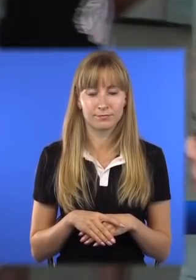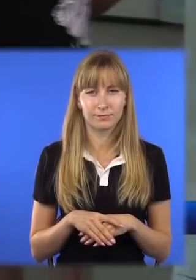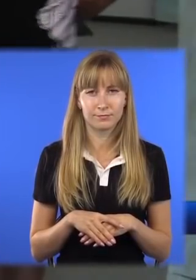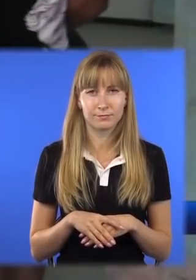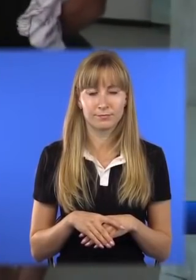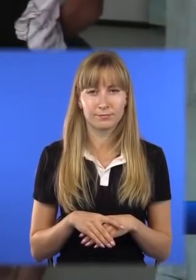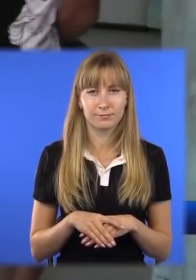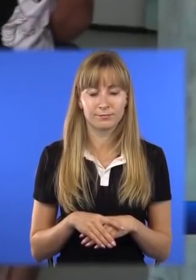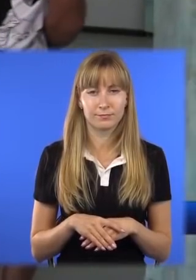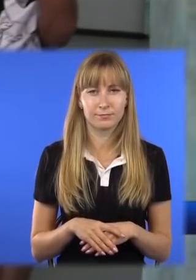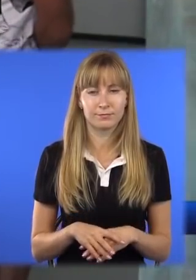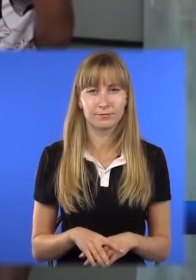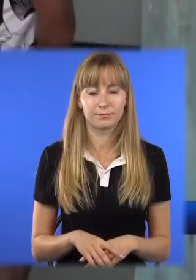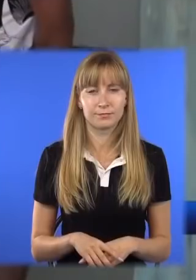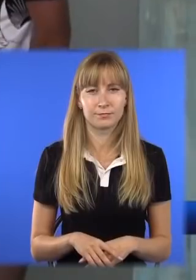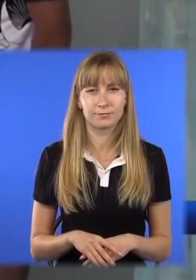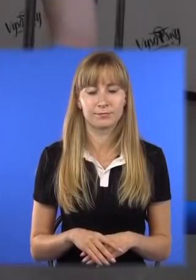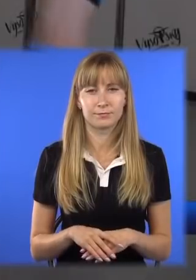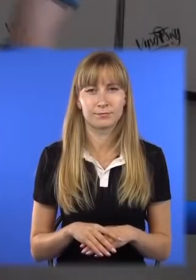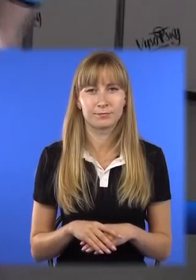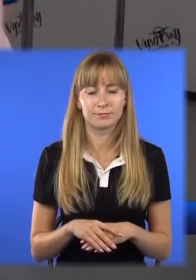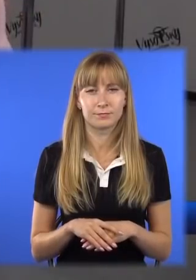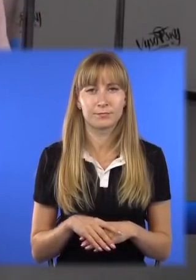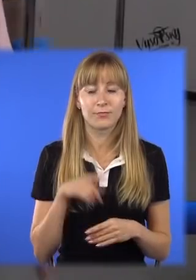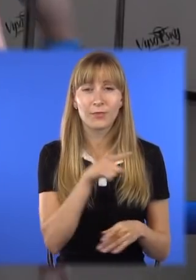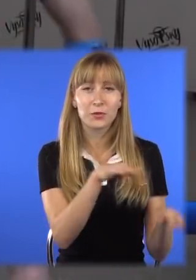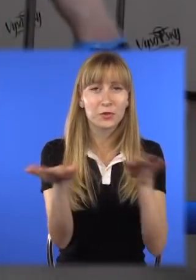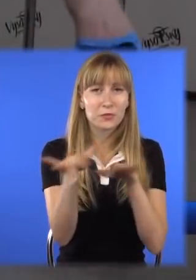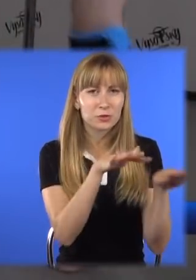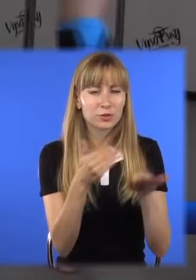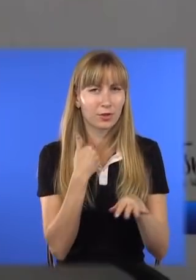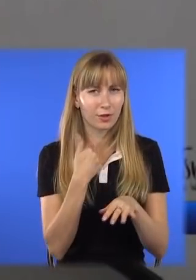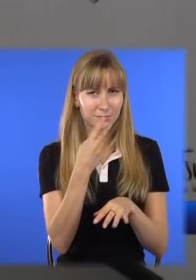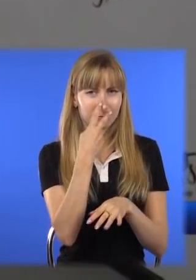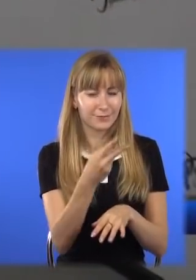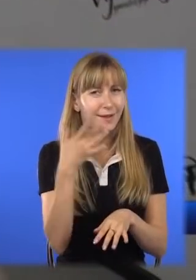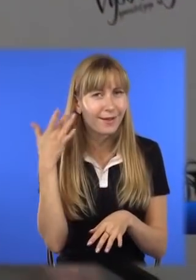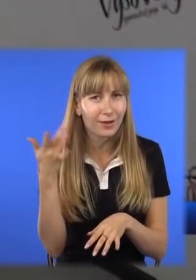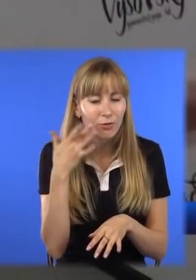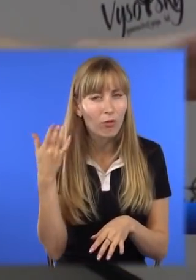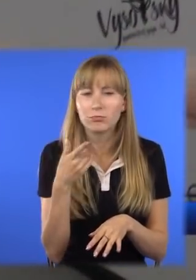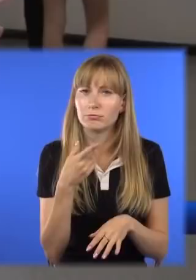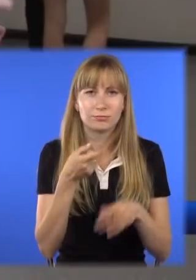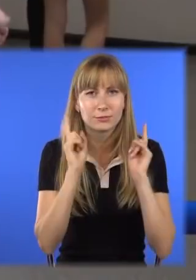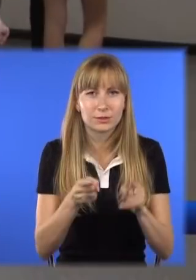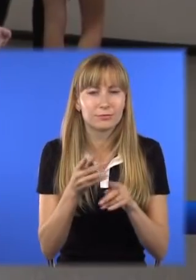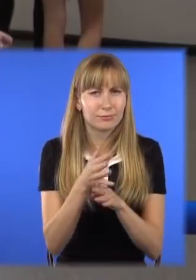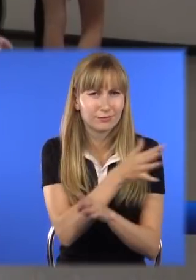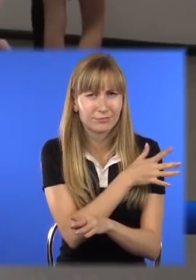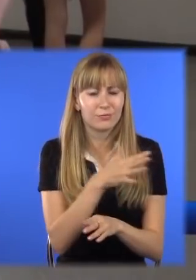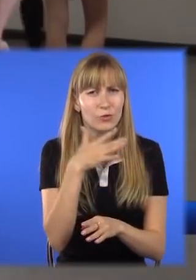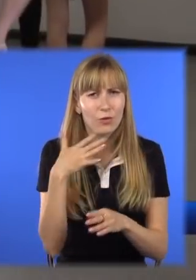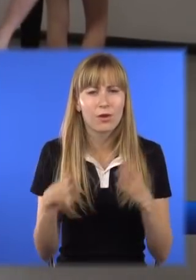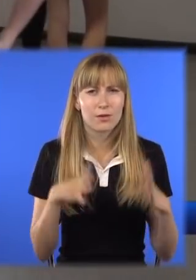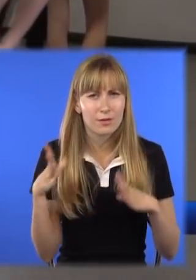За цими, здавалося б, легкими та невимушеними рухами стоять дні та роки завзятих тренувань та постійне гартування тіла. У свої 9